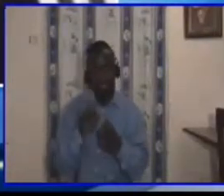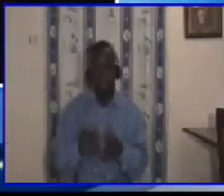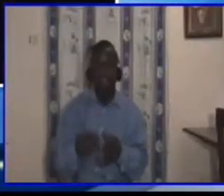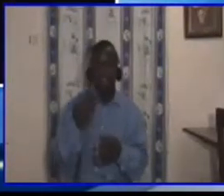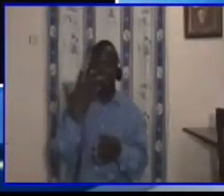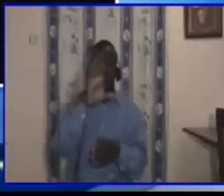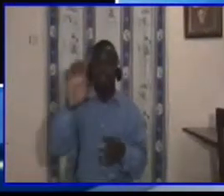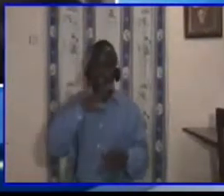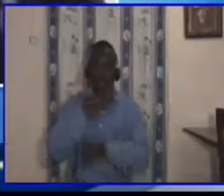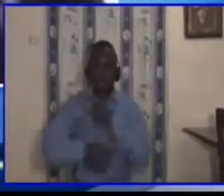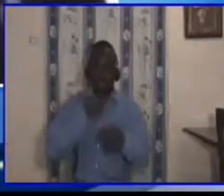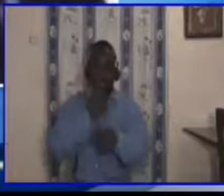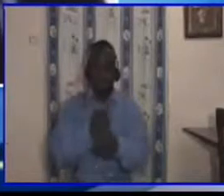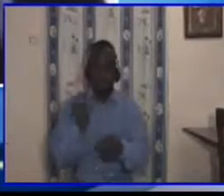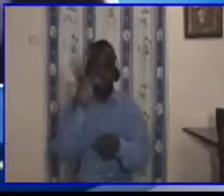anni